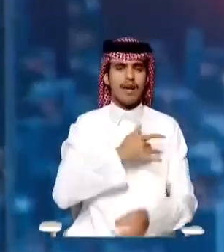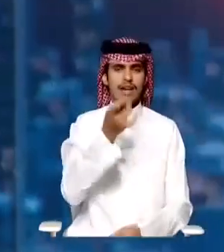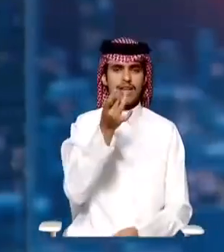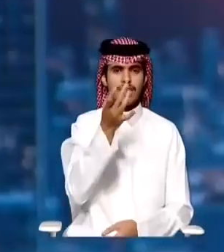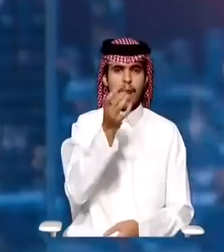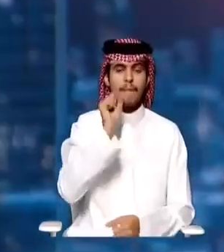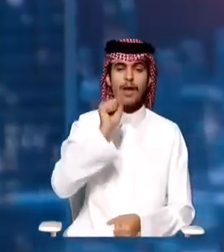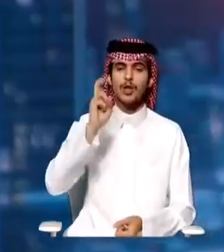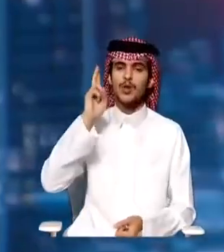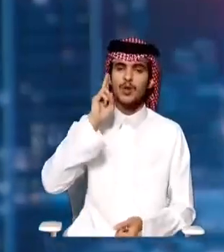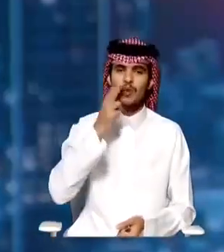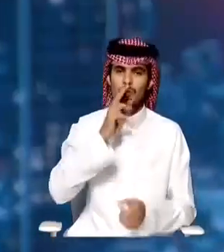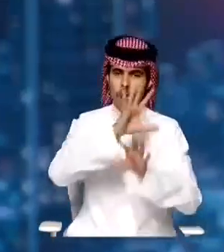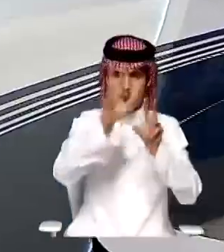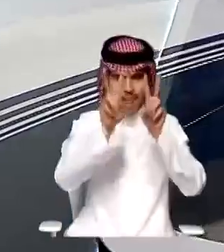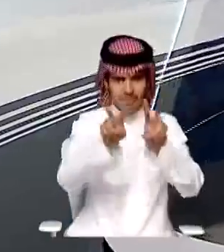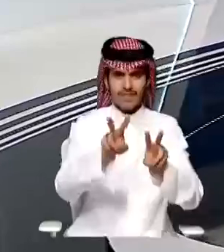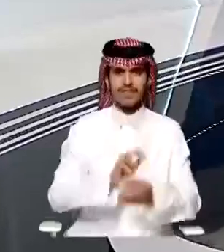الصم ابقوا